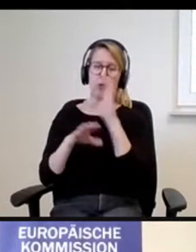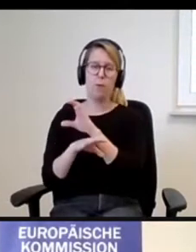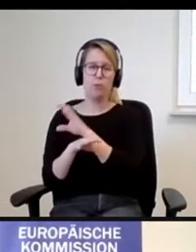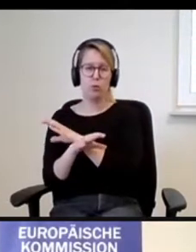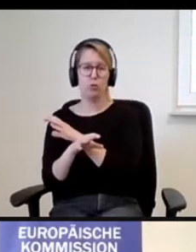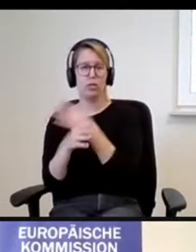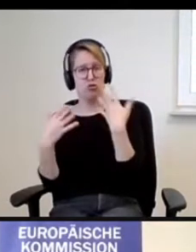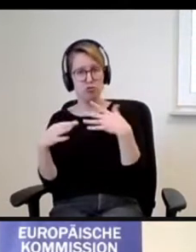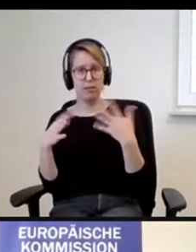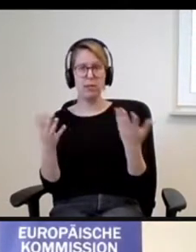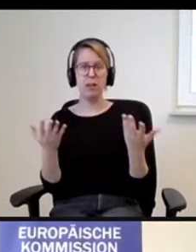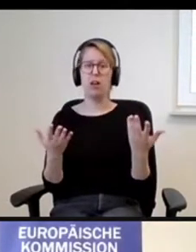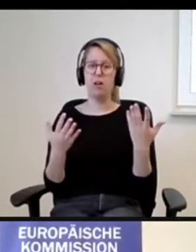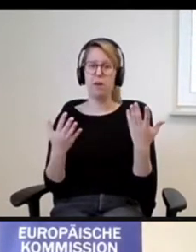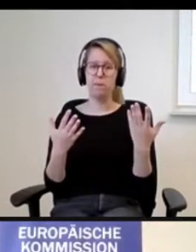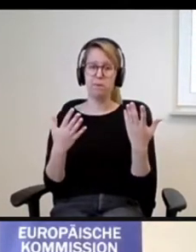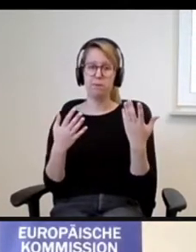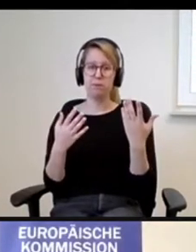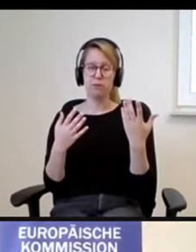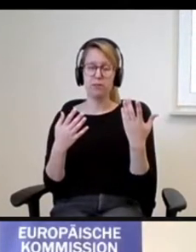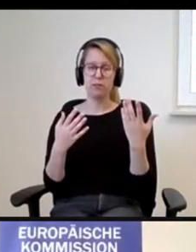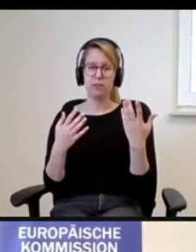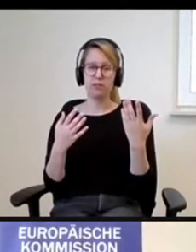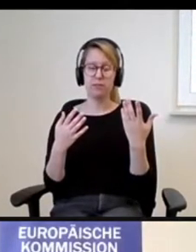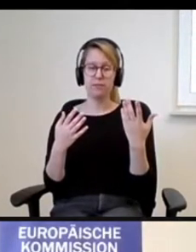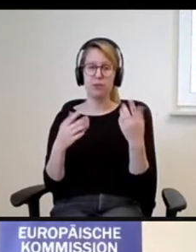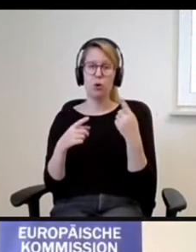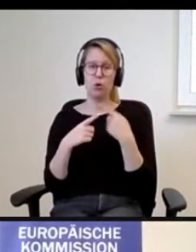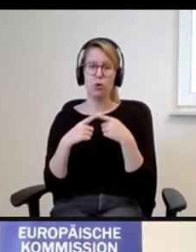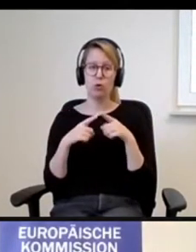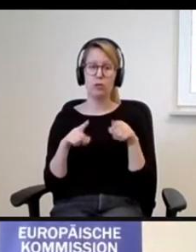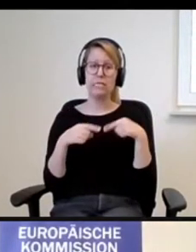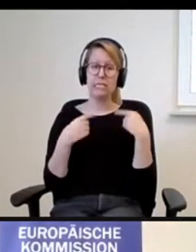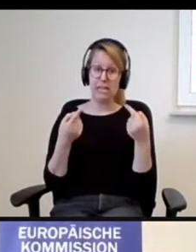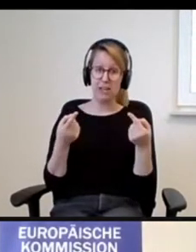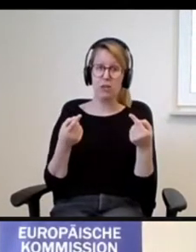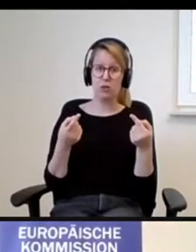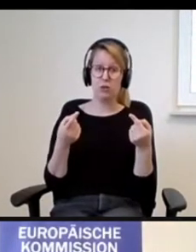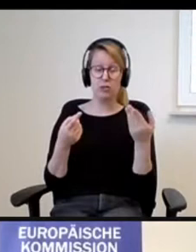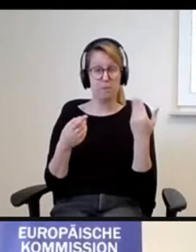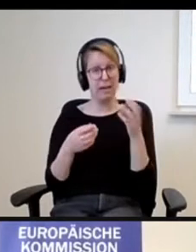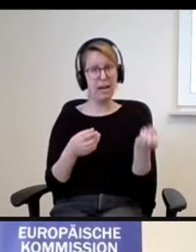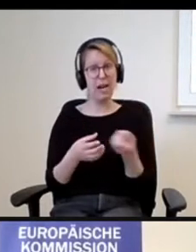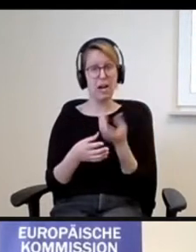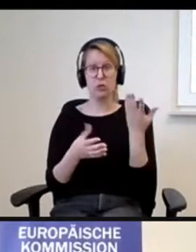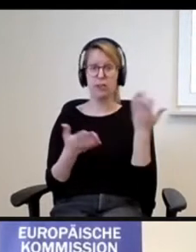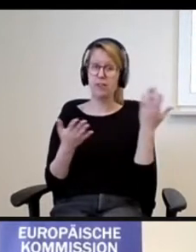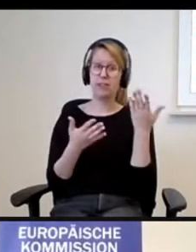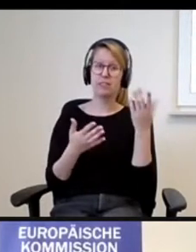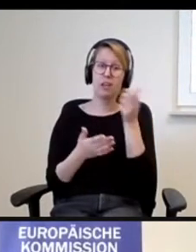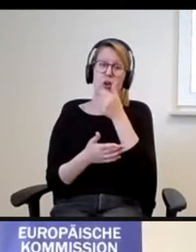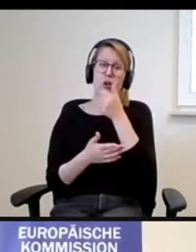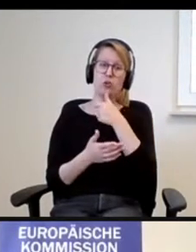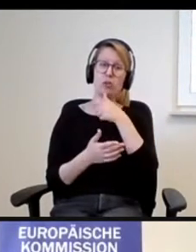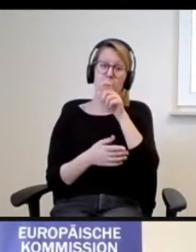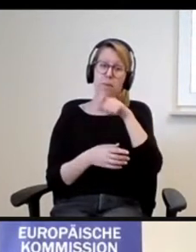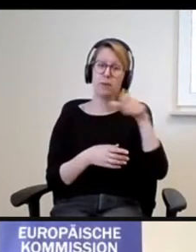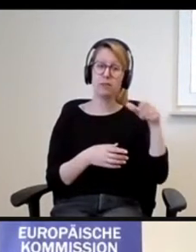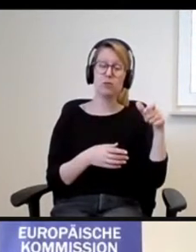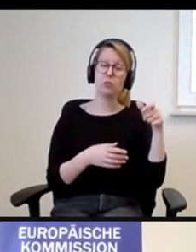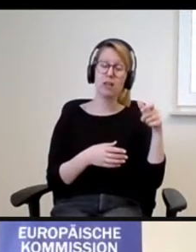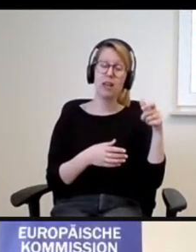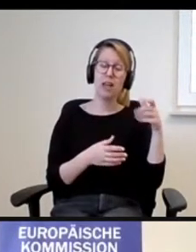plus d'actualité maintenant que les jeunes passent plus de temps à la maison. Donc, rendez-vous là le 26. Laissez-moi à la